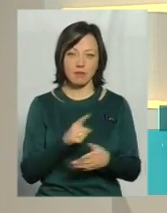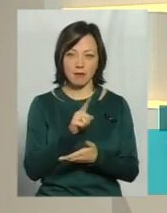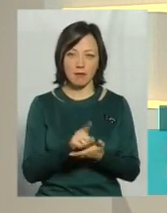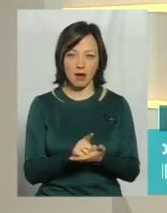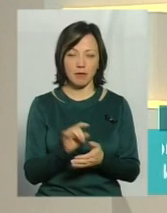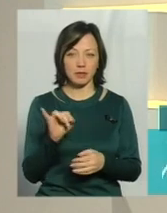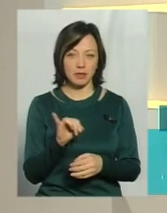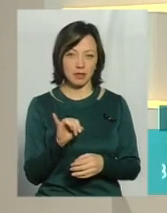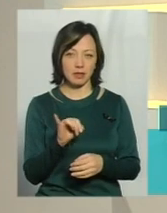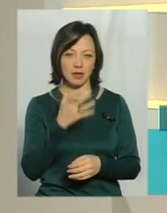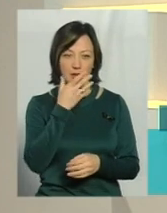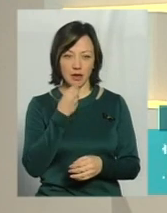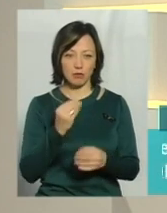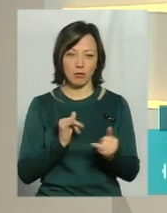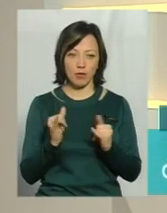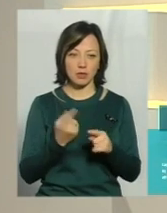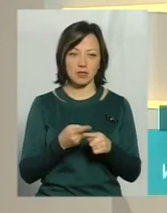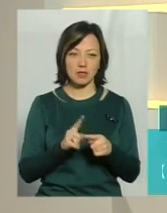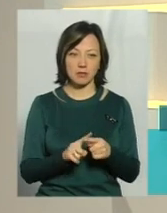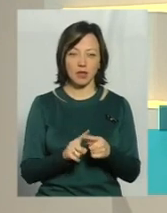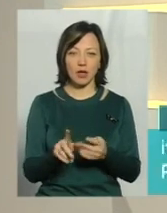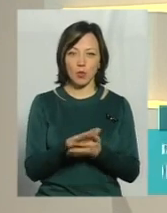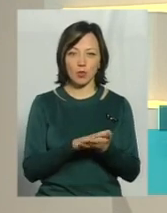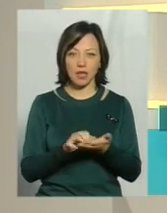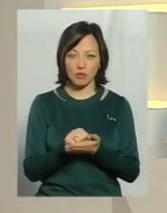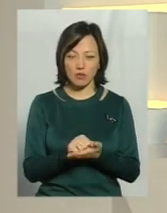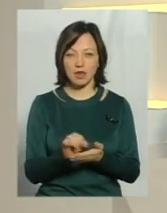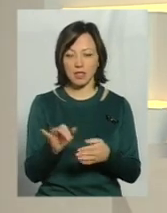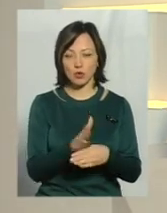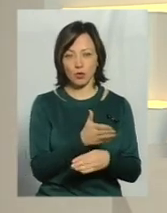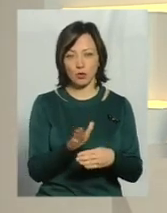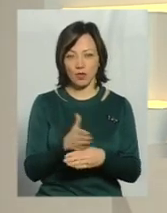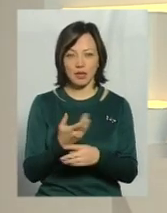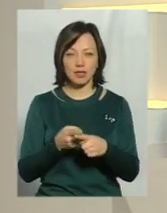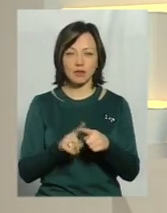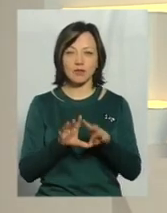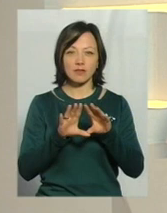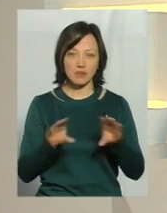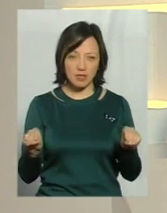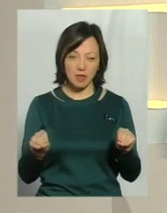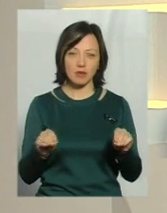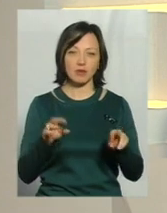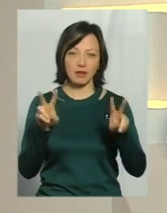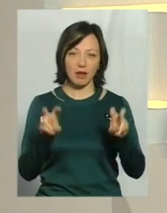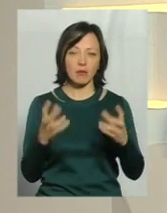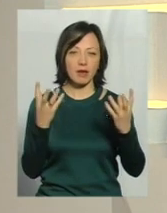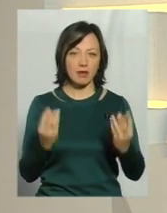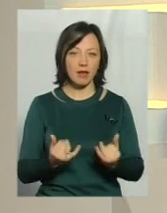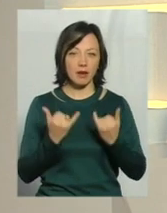і гарно з ним поводитись, і утилізувати, і сортувати. На цьому сьогодні все. Це була тема